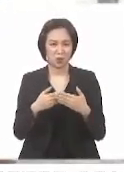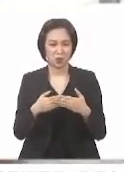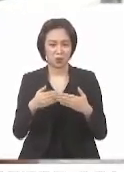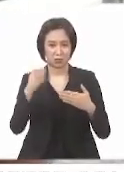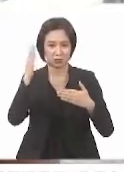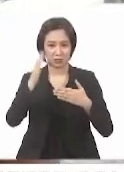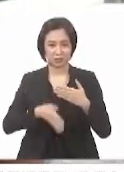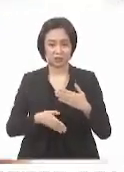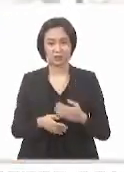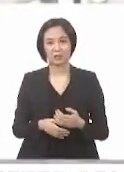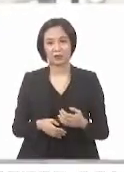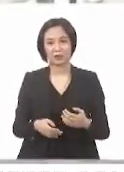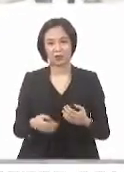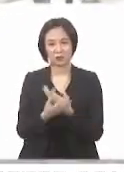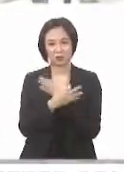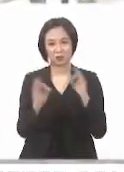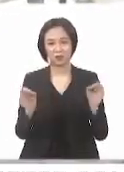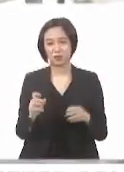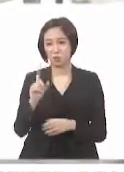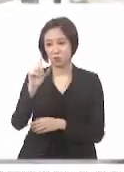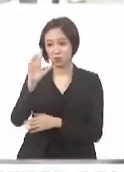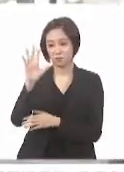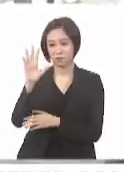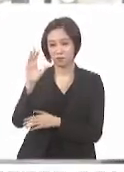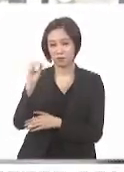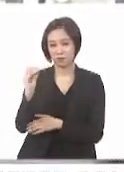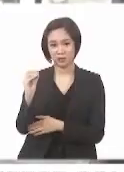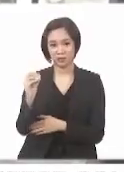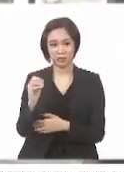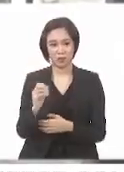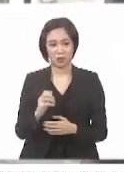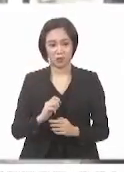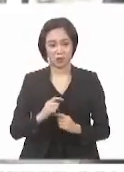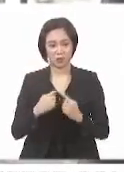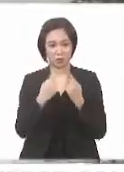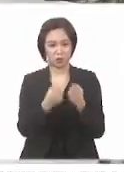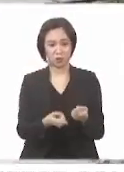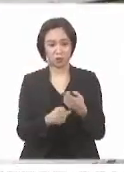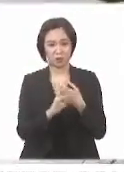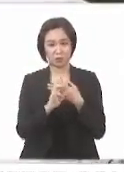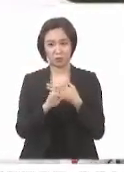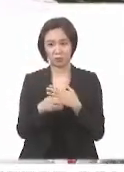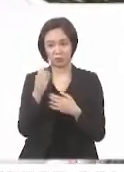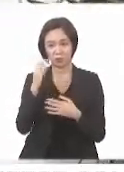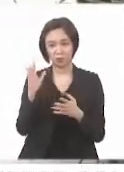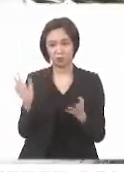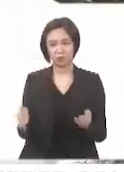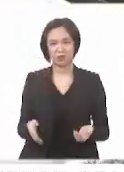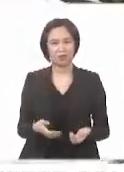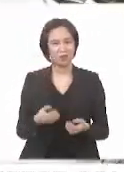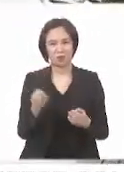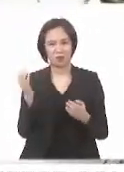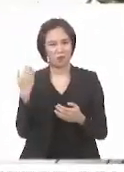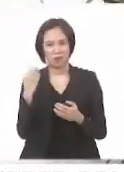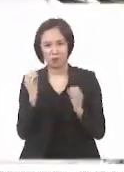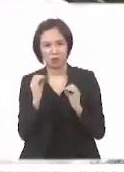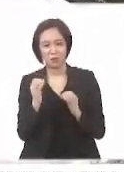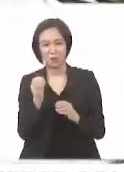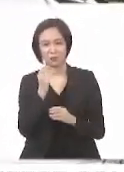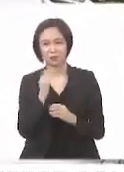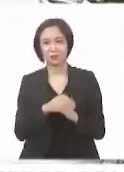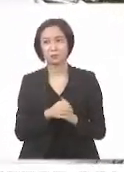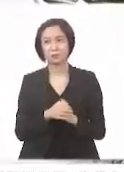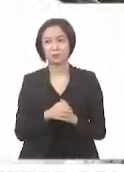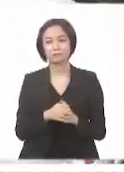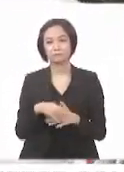balikan. Di pa kasama pagkain. Iyak na talaga. Tutol naman ang ilan dahil hindi naman raw binabayaran